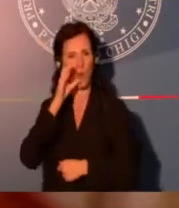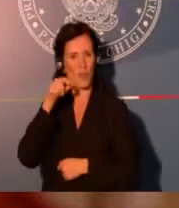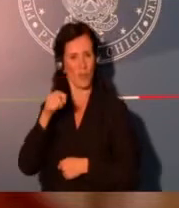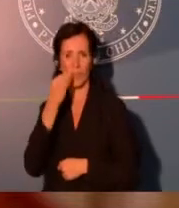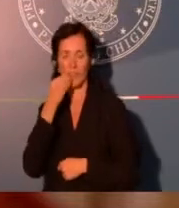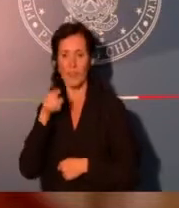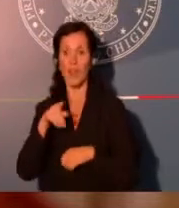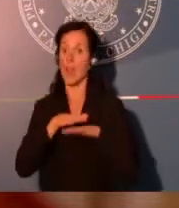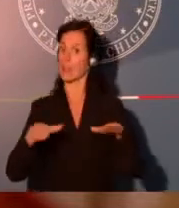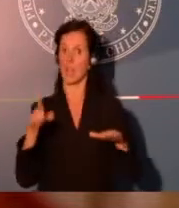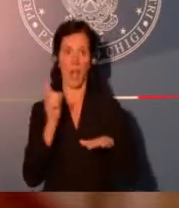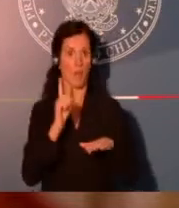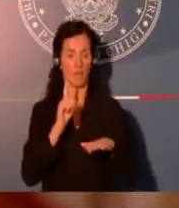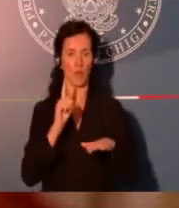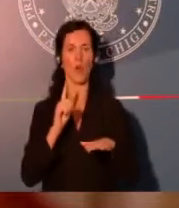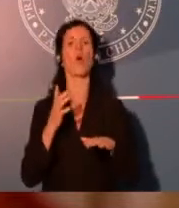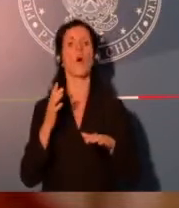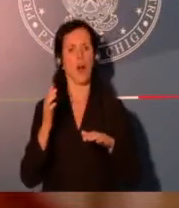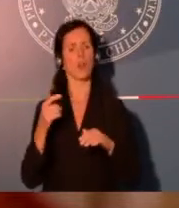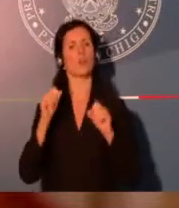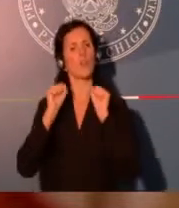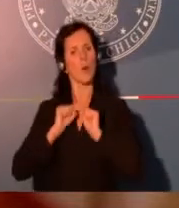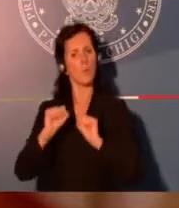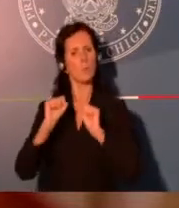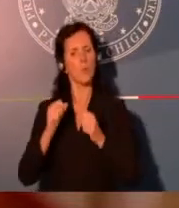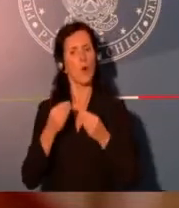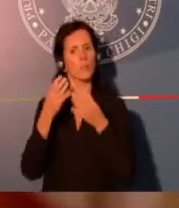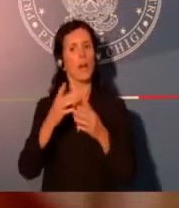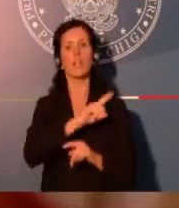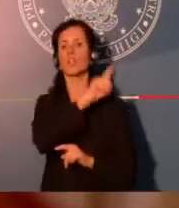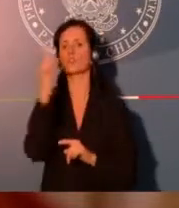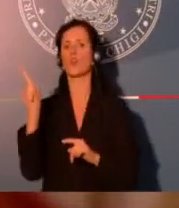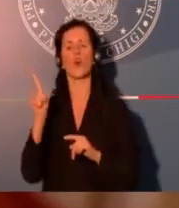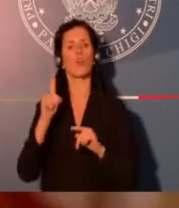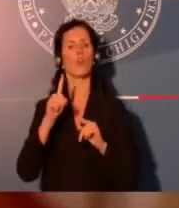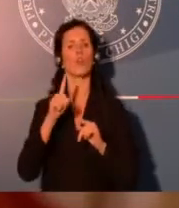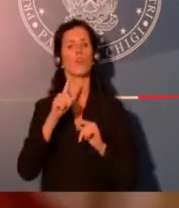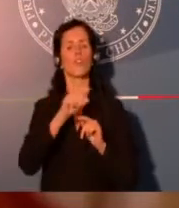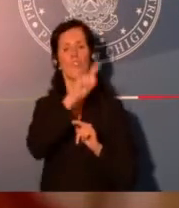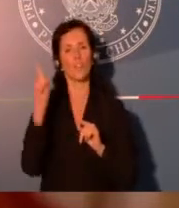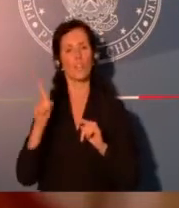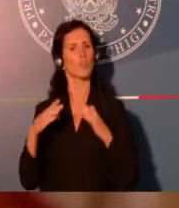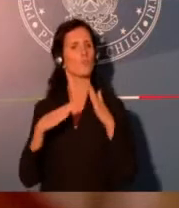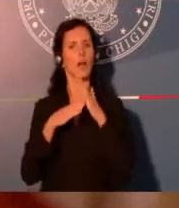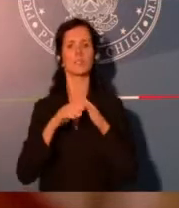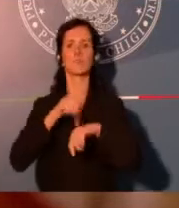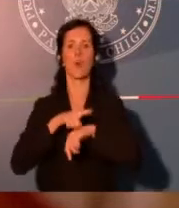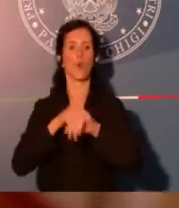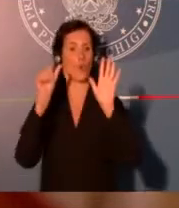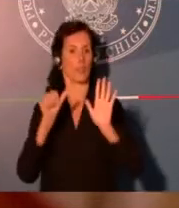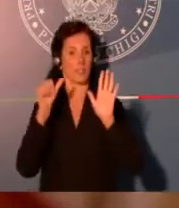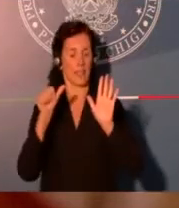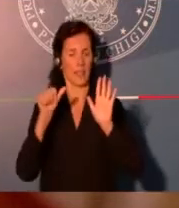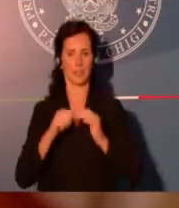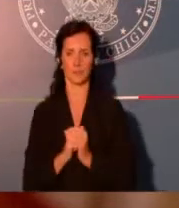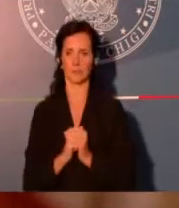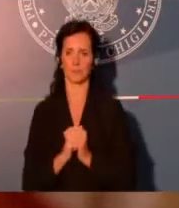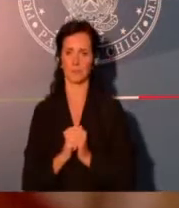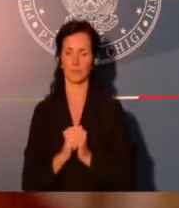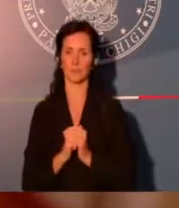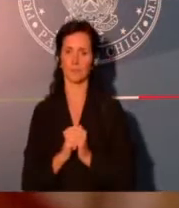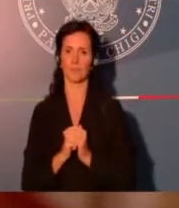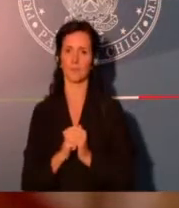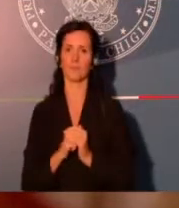allora è permessa la somministrazione solo fino alle ore 18. Invece le consegne a domicilio